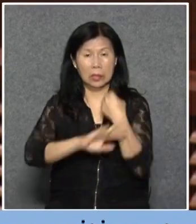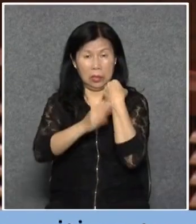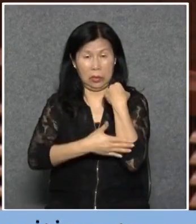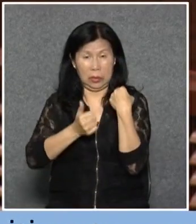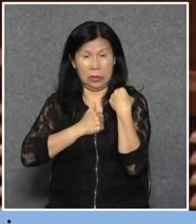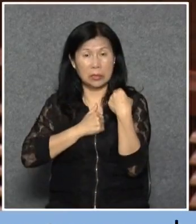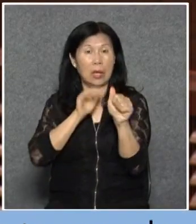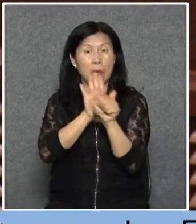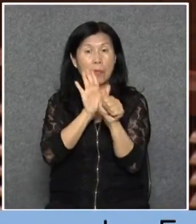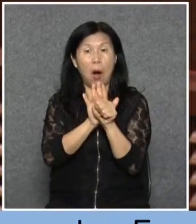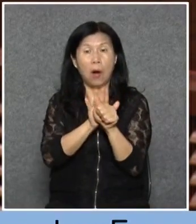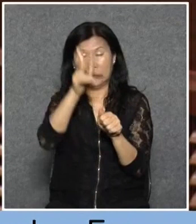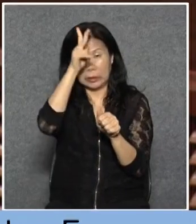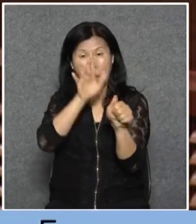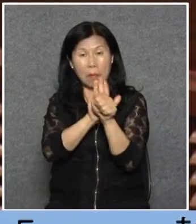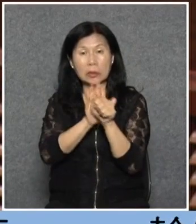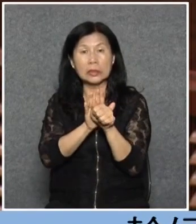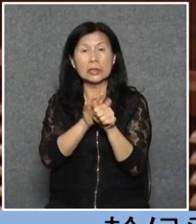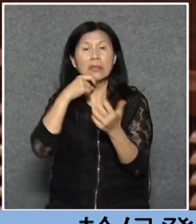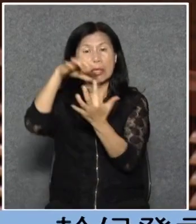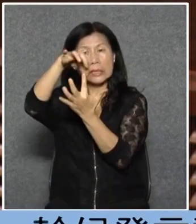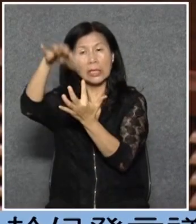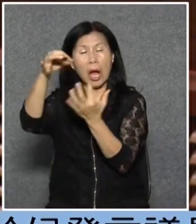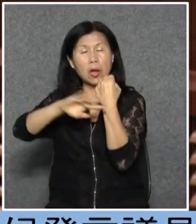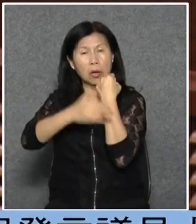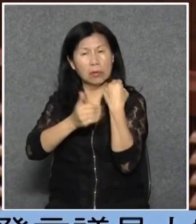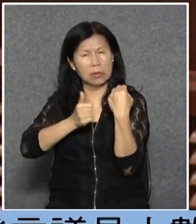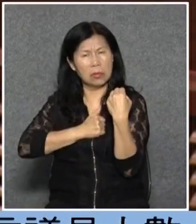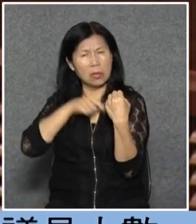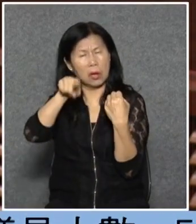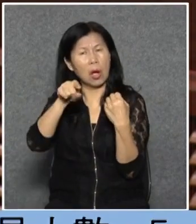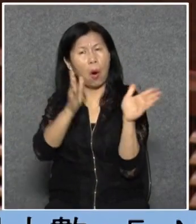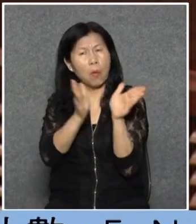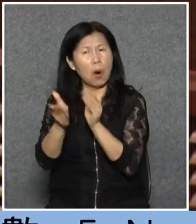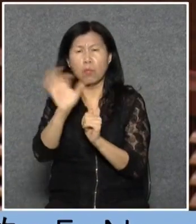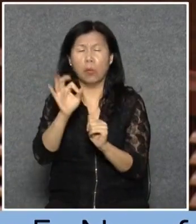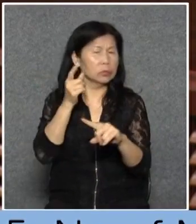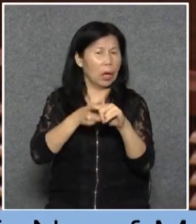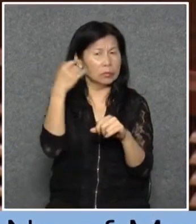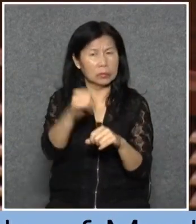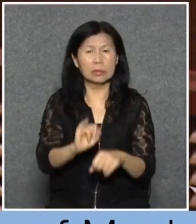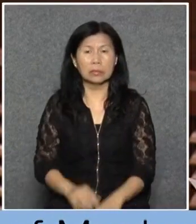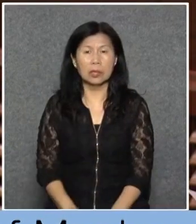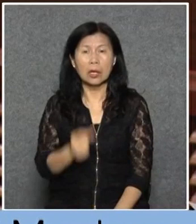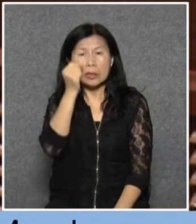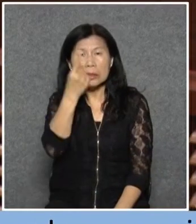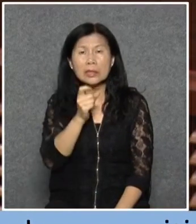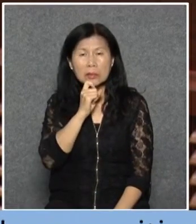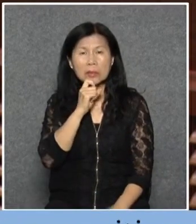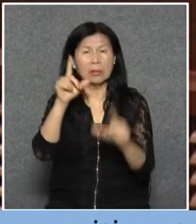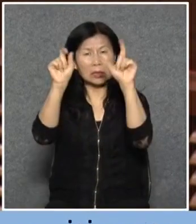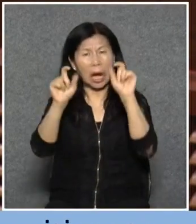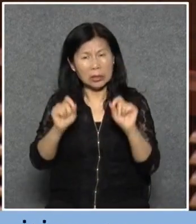面咧，根本就冇一個揀律師嘅咁樣嘅安排嘅。而家咧，居然係用一個咁嘅理